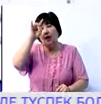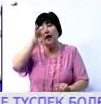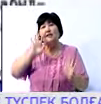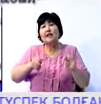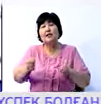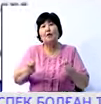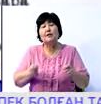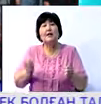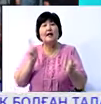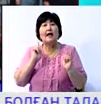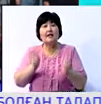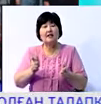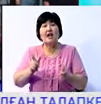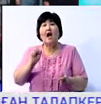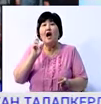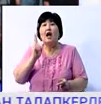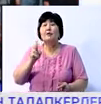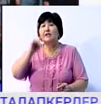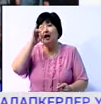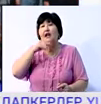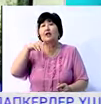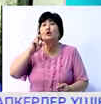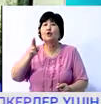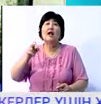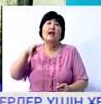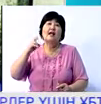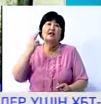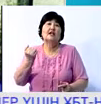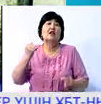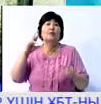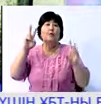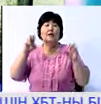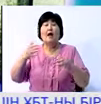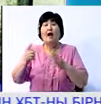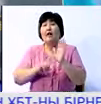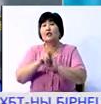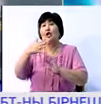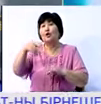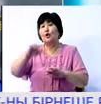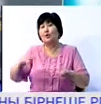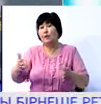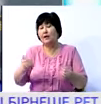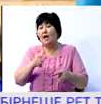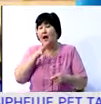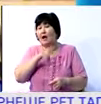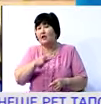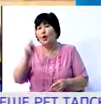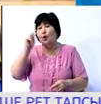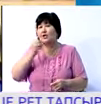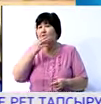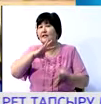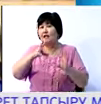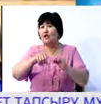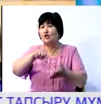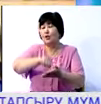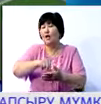президенттерінің келісімімен Ақмешіт қазақ-түрік лицейі болып ашылды. Алғашында 50 оқушыны қабылдады. Аз уақыттың ішінде оқушылар жақсы нәтиже